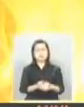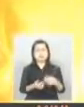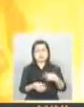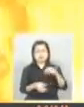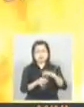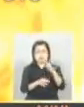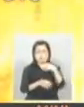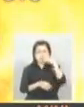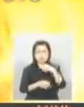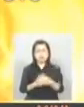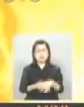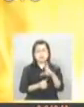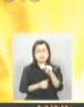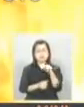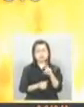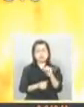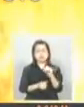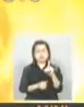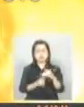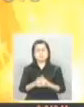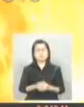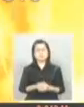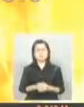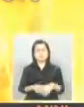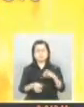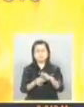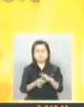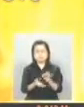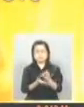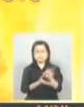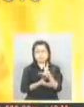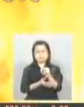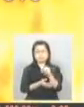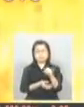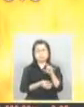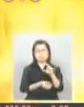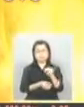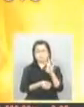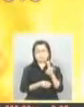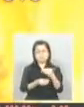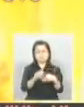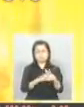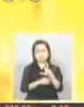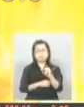ศไทยอยู่ที่30.61 บาทค่ะธนาคารซื้อที่30.37 บาทและขายออกที่